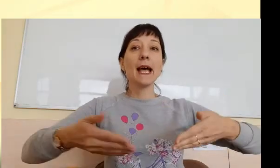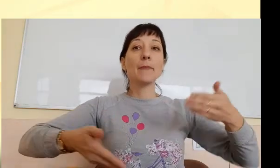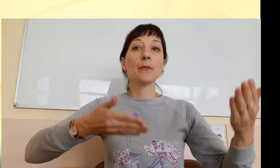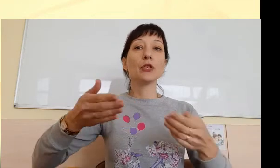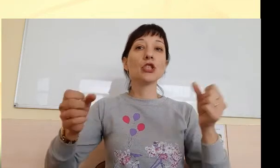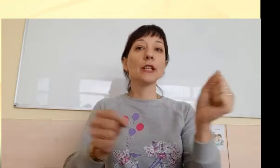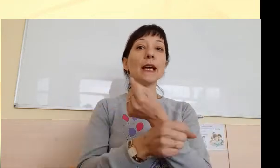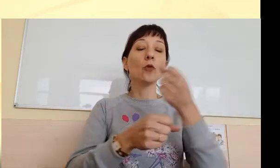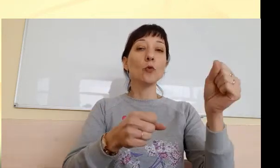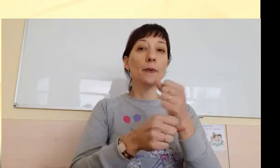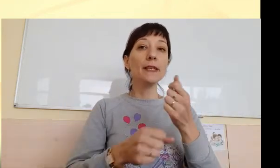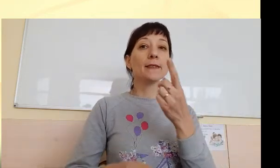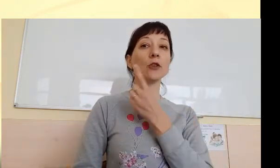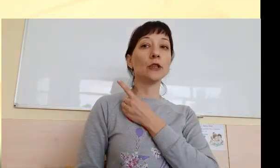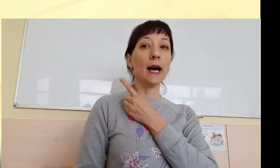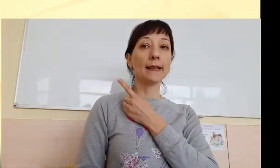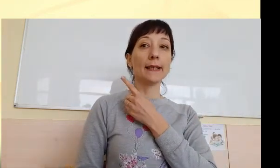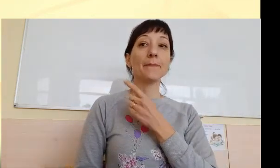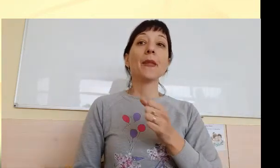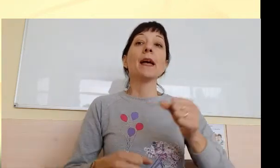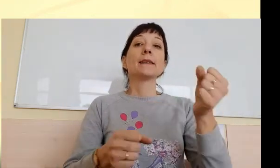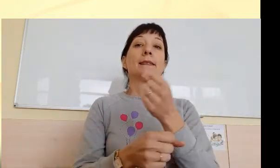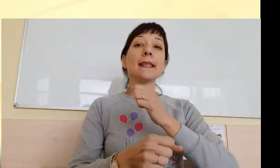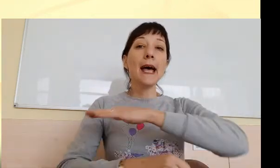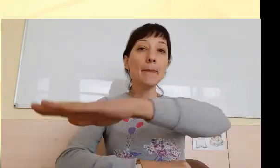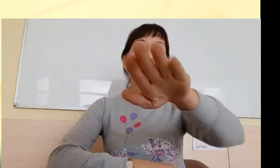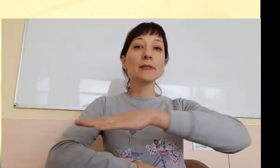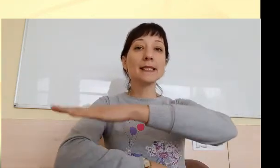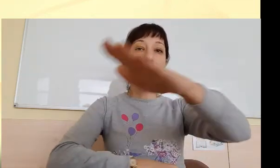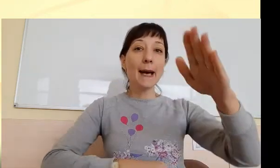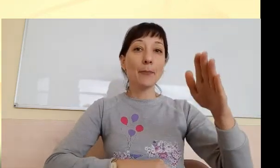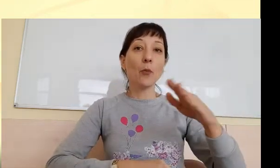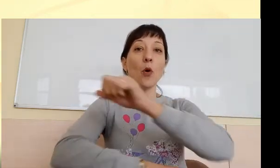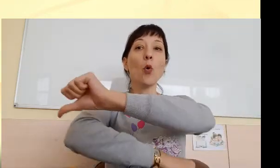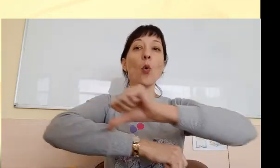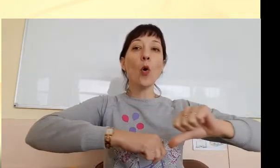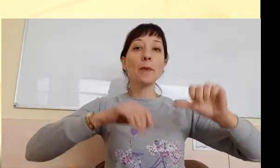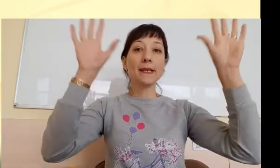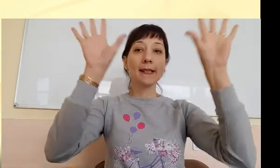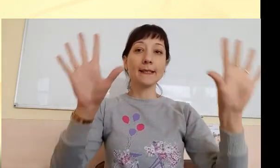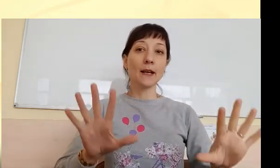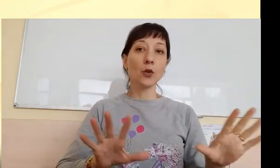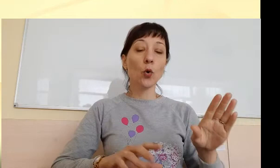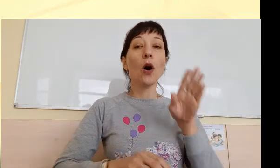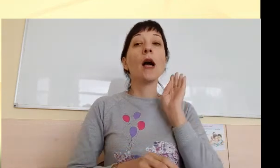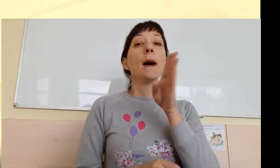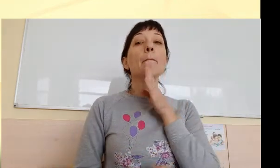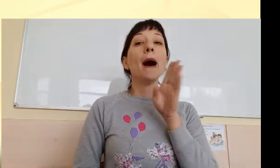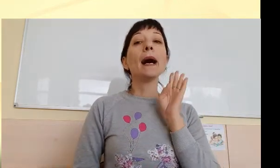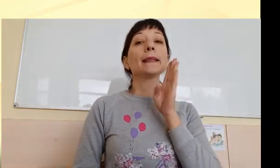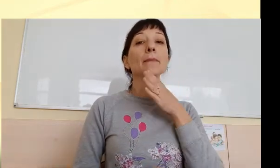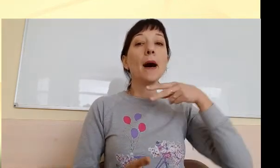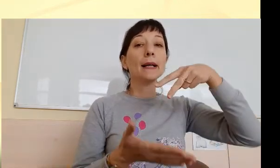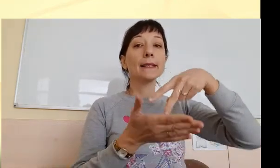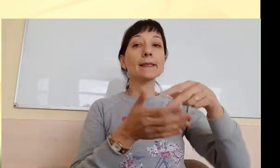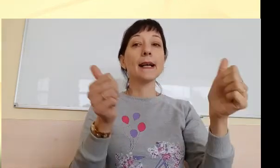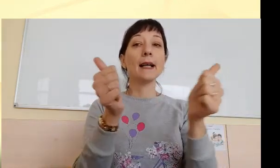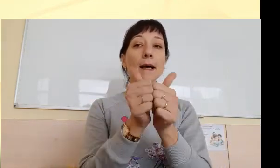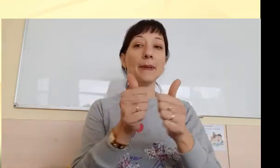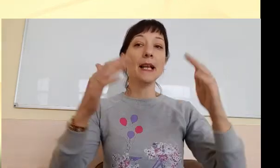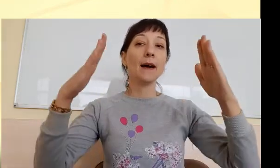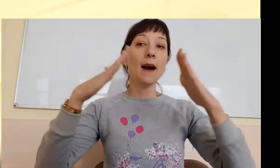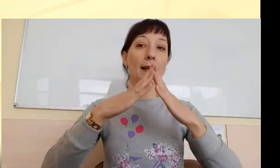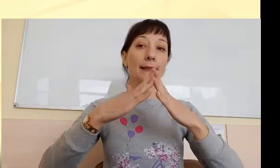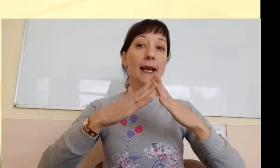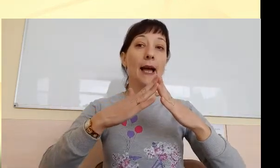Степом степом йшли у бій солдати, степом степом обрій затягло, мати-мати